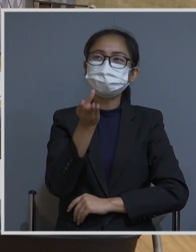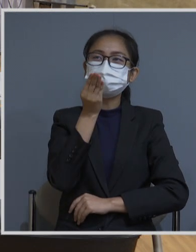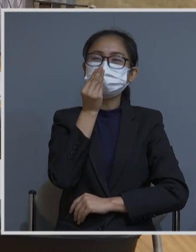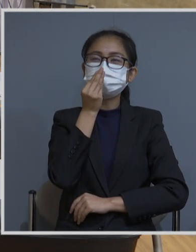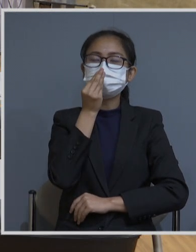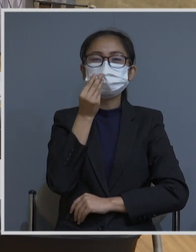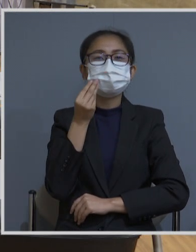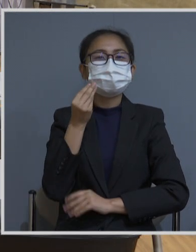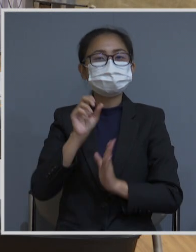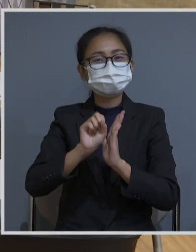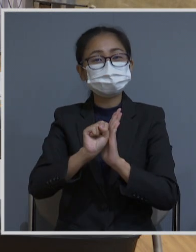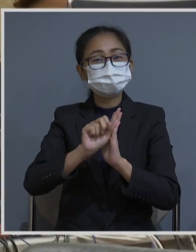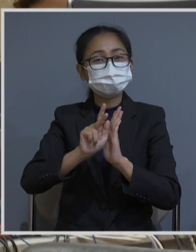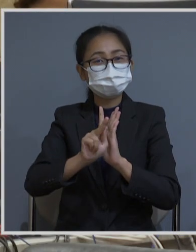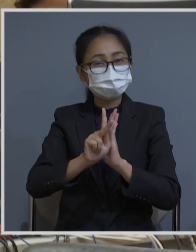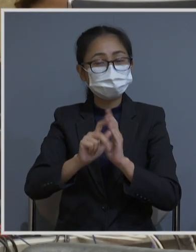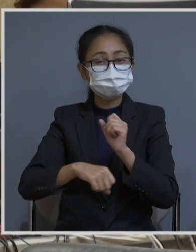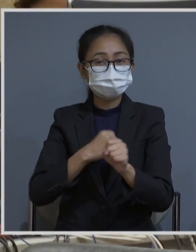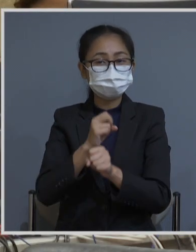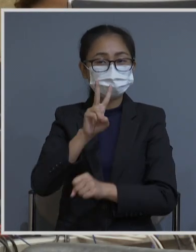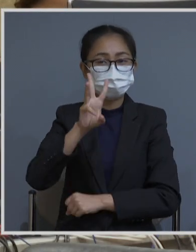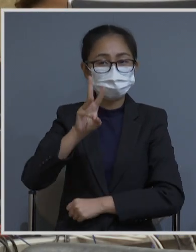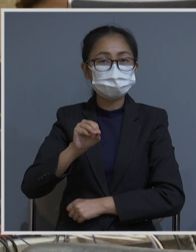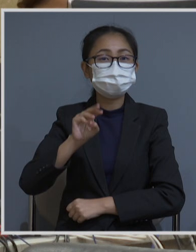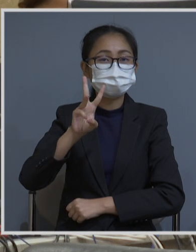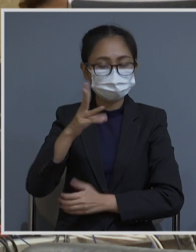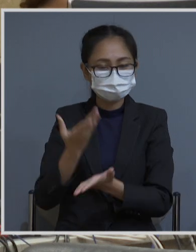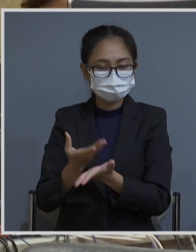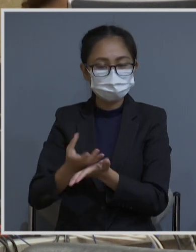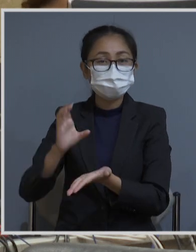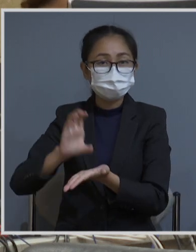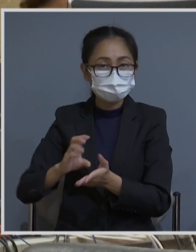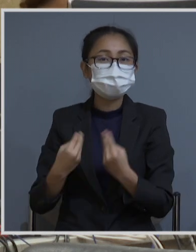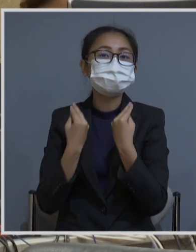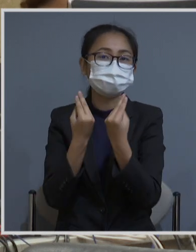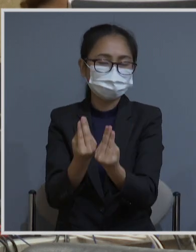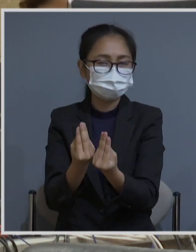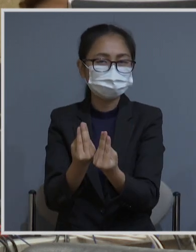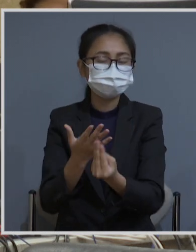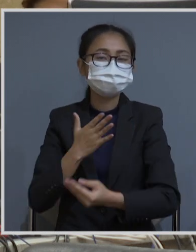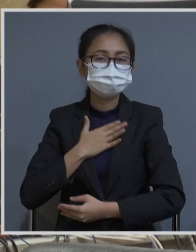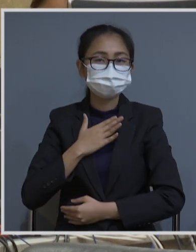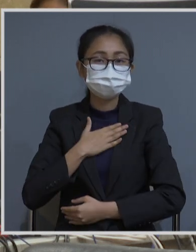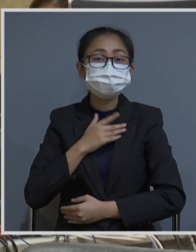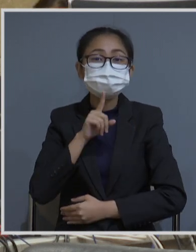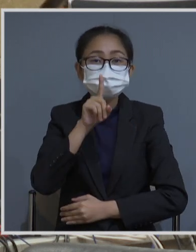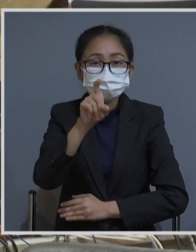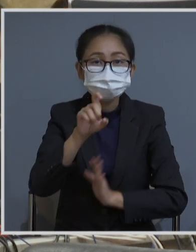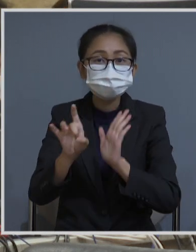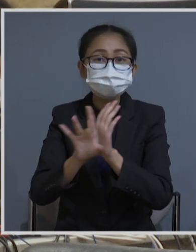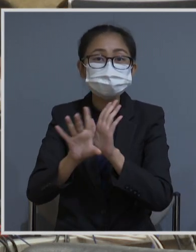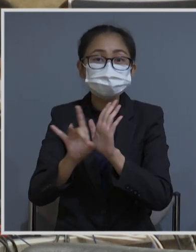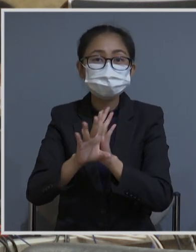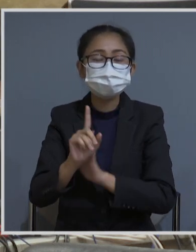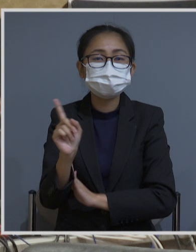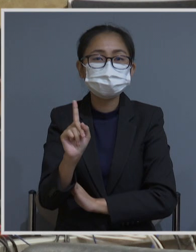บ้านนาทอนว่าปี 6 6นั้นจะตั้งงบประมาณให้ดิฉันถามคำถามสุดท้ายค่ะฐาน